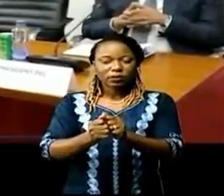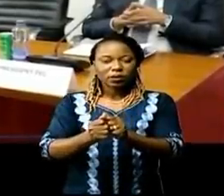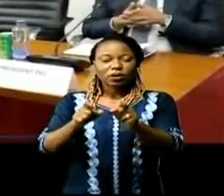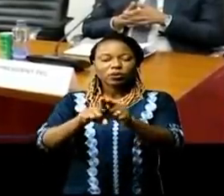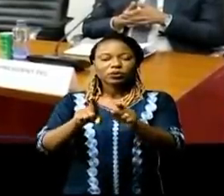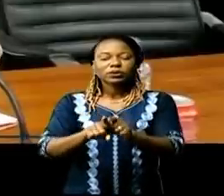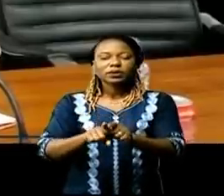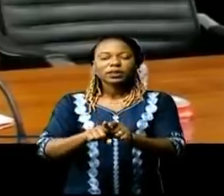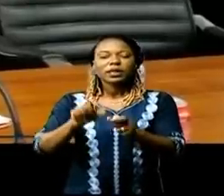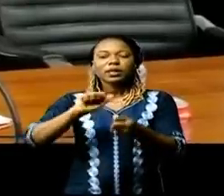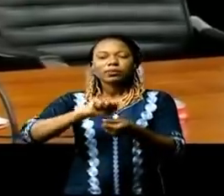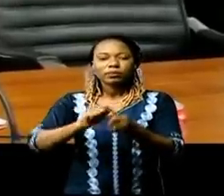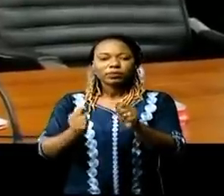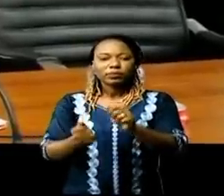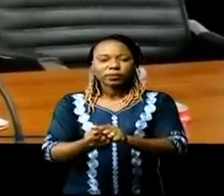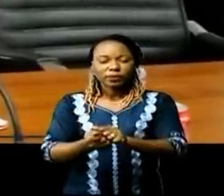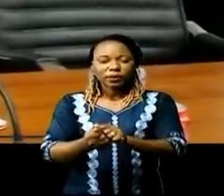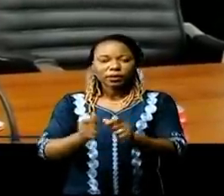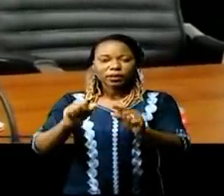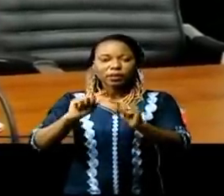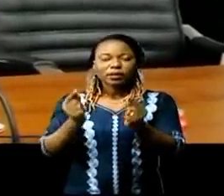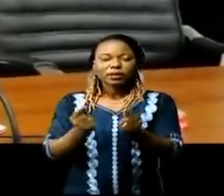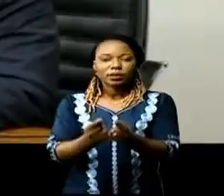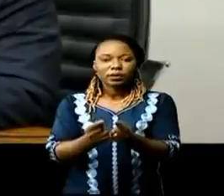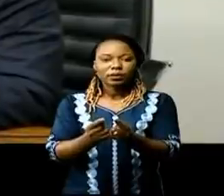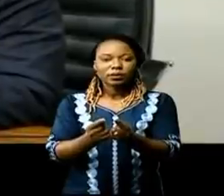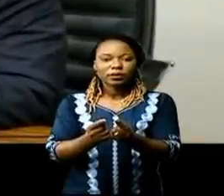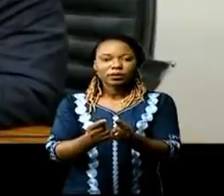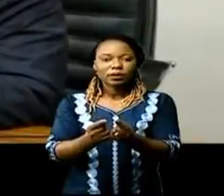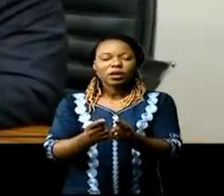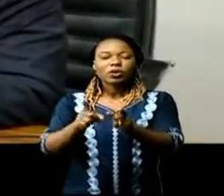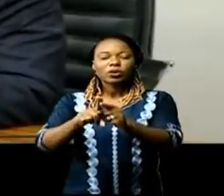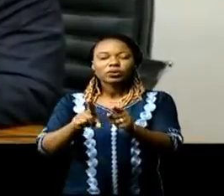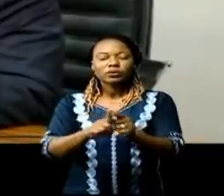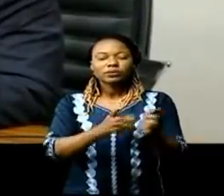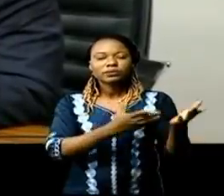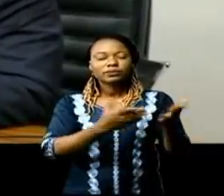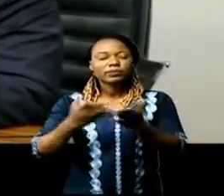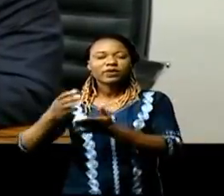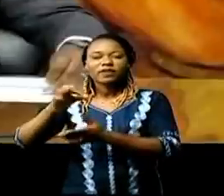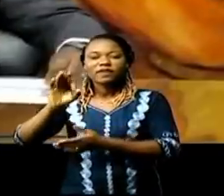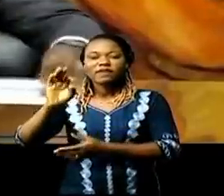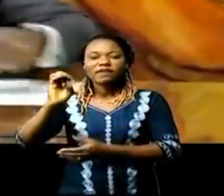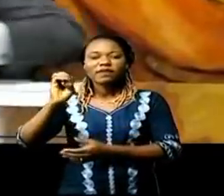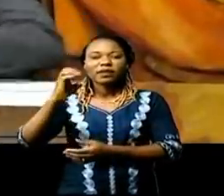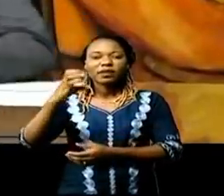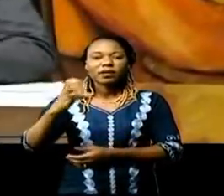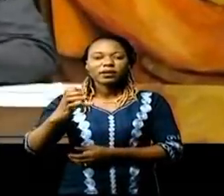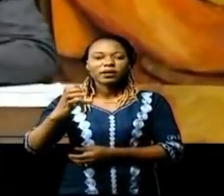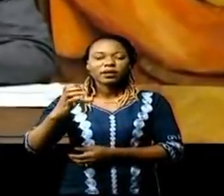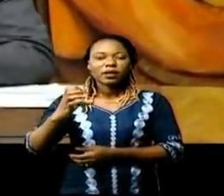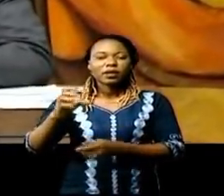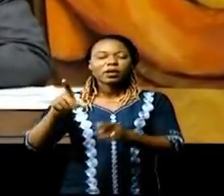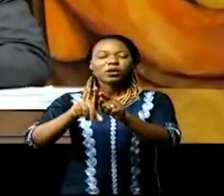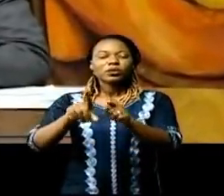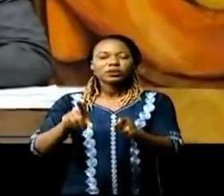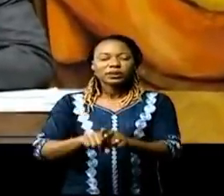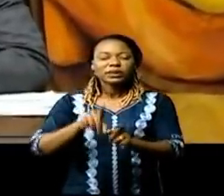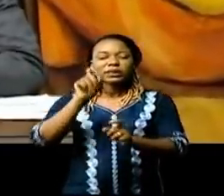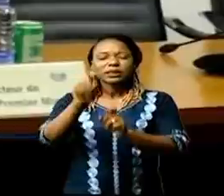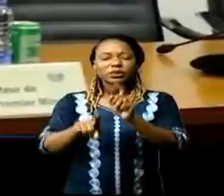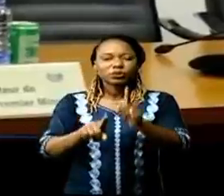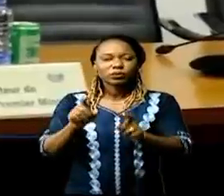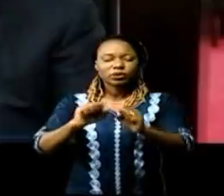entreprises congolaises. La délégation de la Fédération des entreprises du Congo FEC a évoqué avec les chefs du gouvernement la question